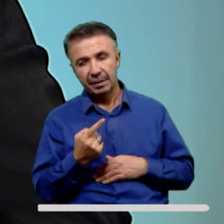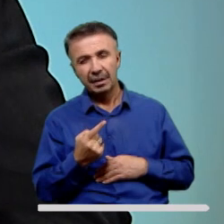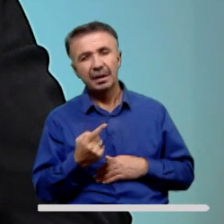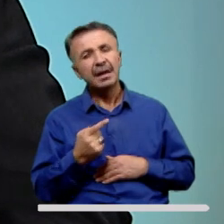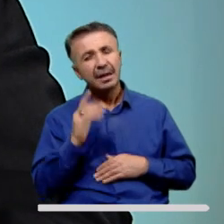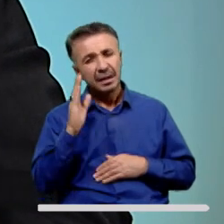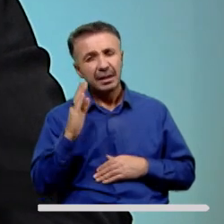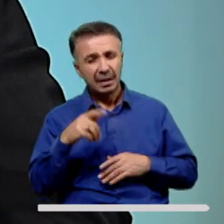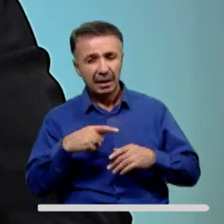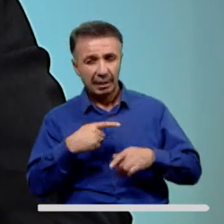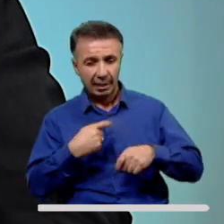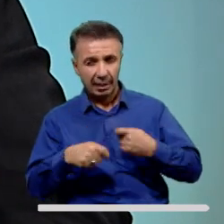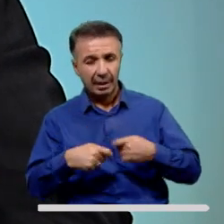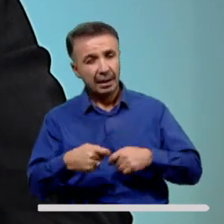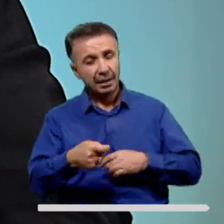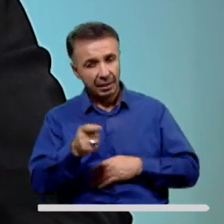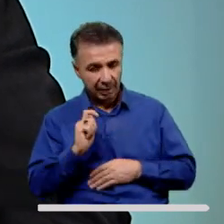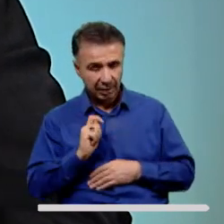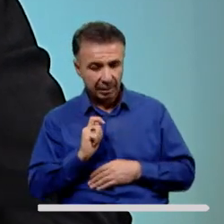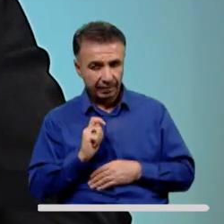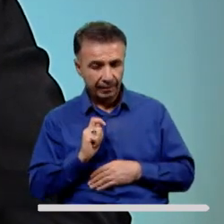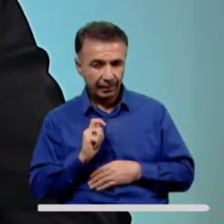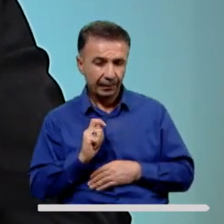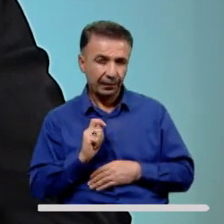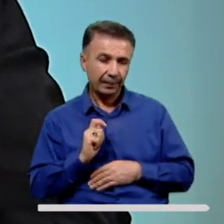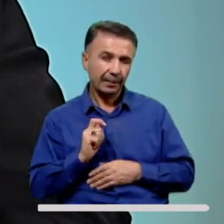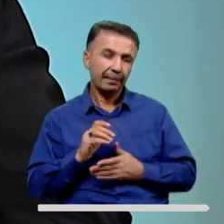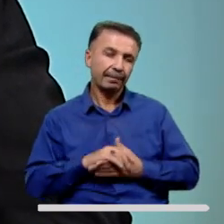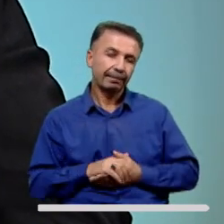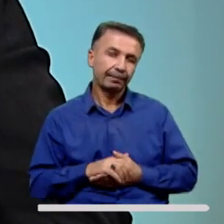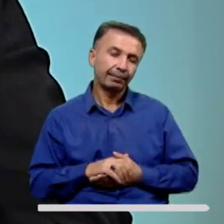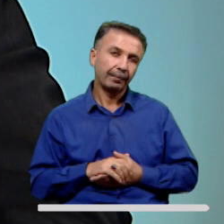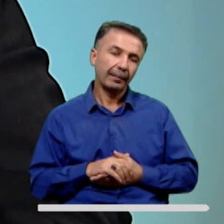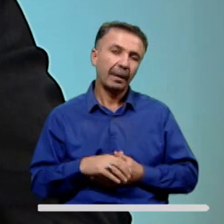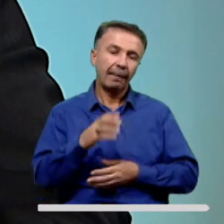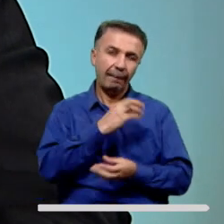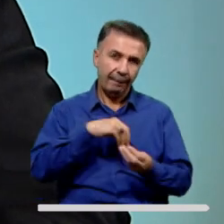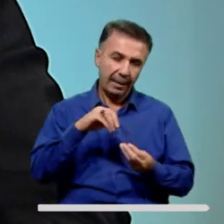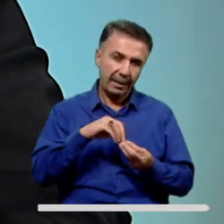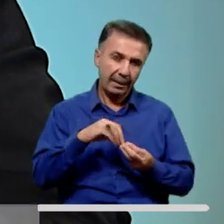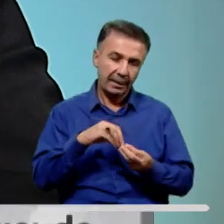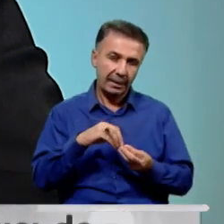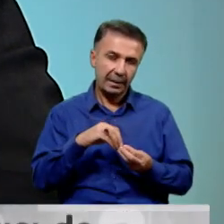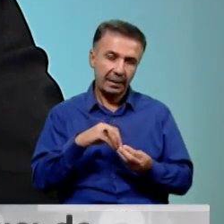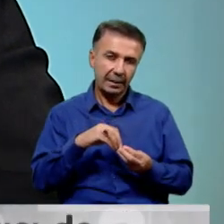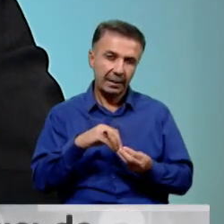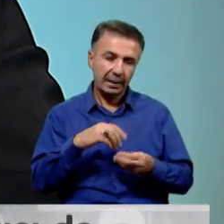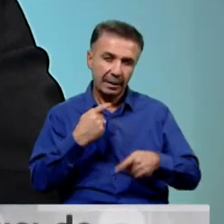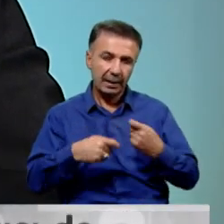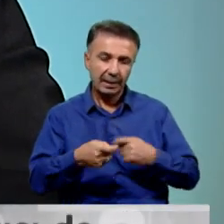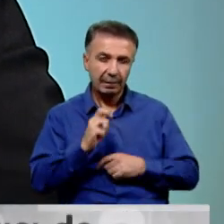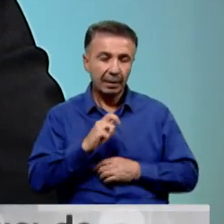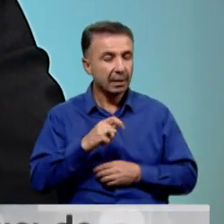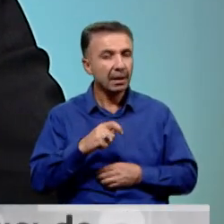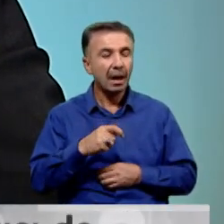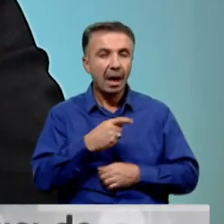kredi çekti. Bakın kredi çekmek hiçbir şey yanlış anlaşılmasın. Faizli para çekmek haramdır. Onu bir defa